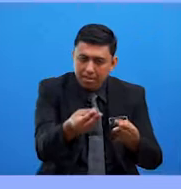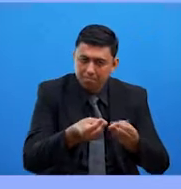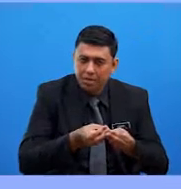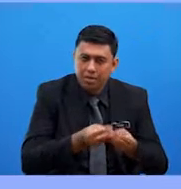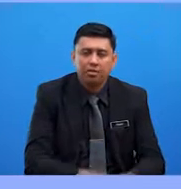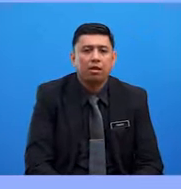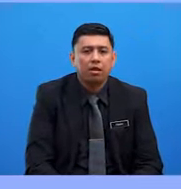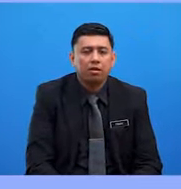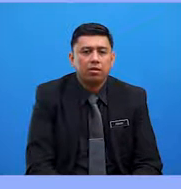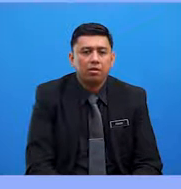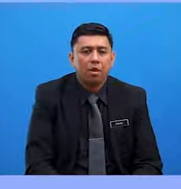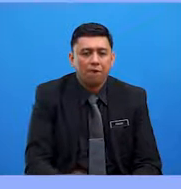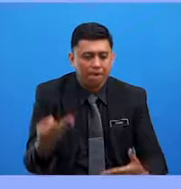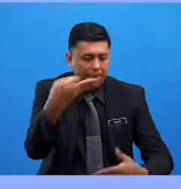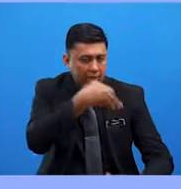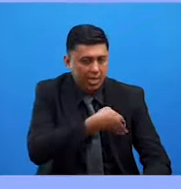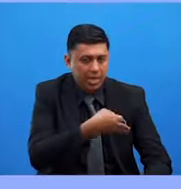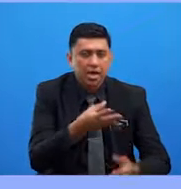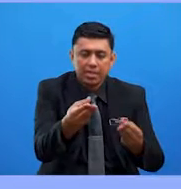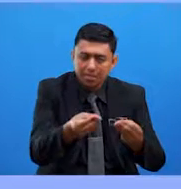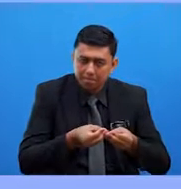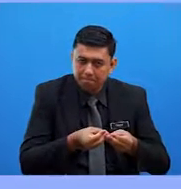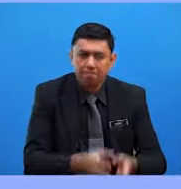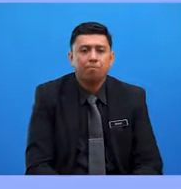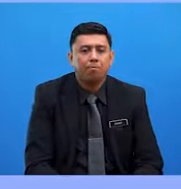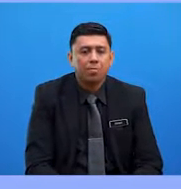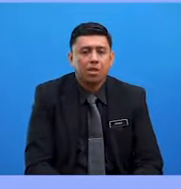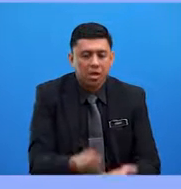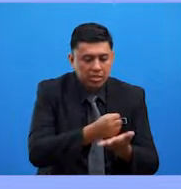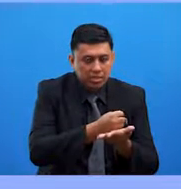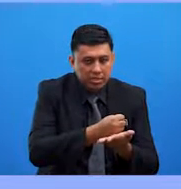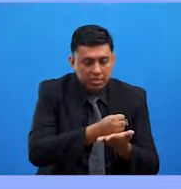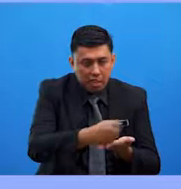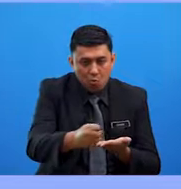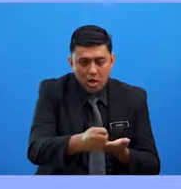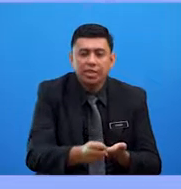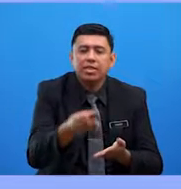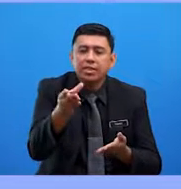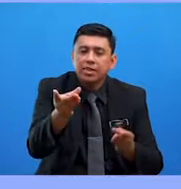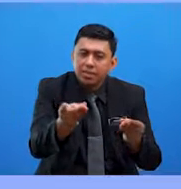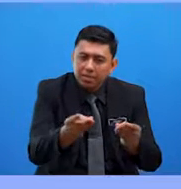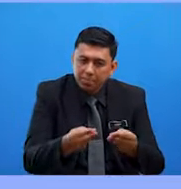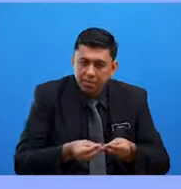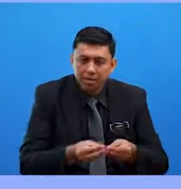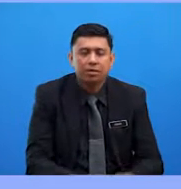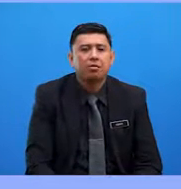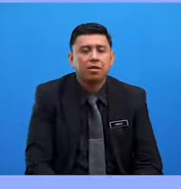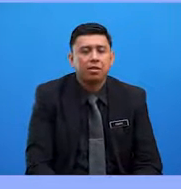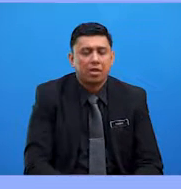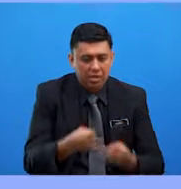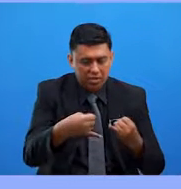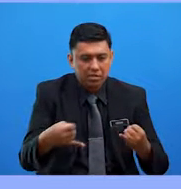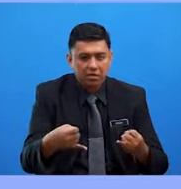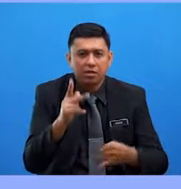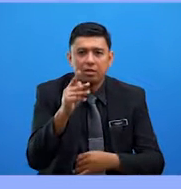Keempat, faedah diterima. Kelima, sewa diterima. Jenis kos dan